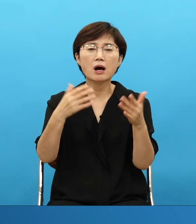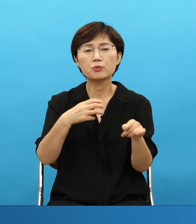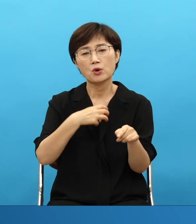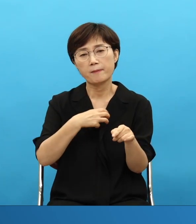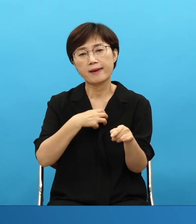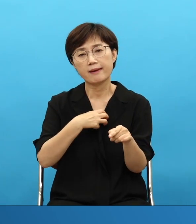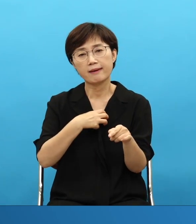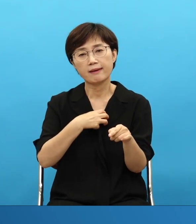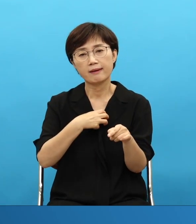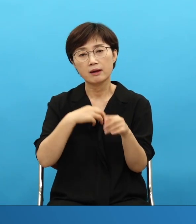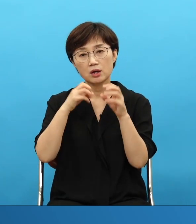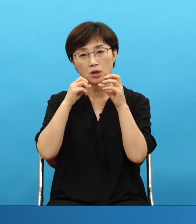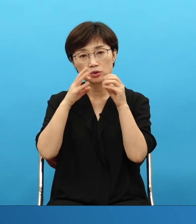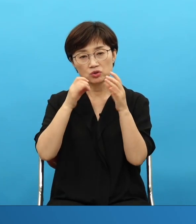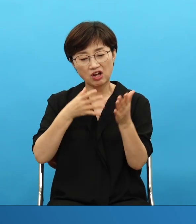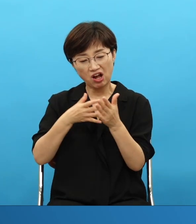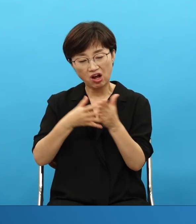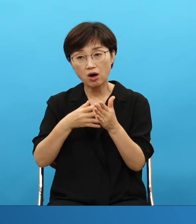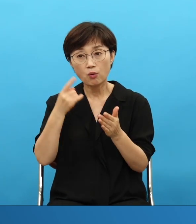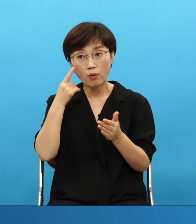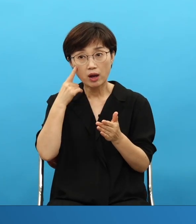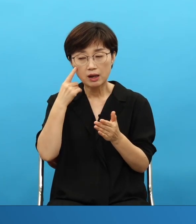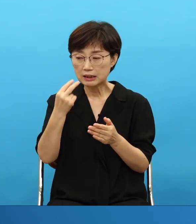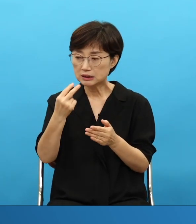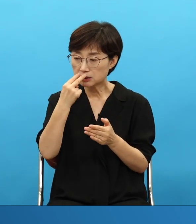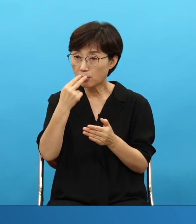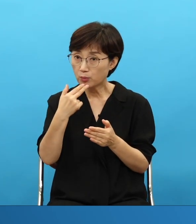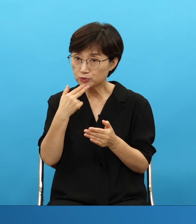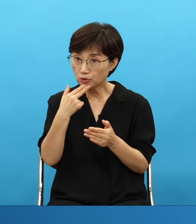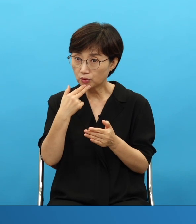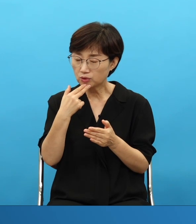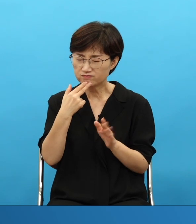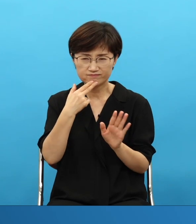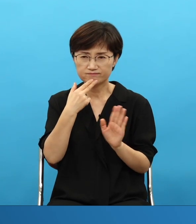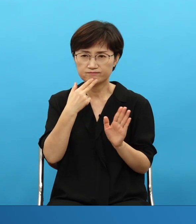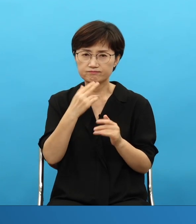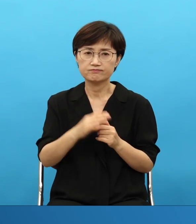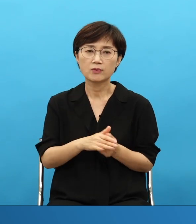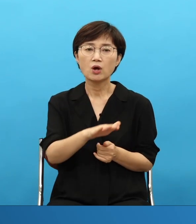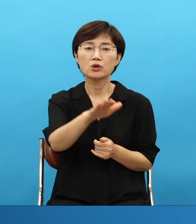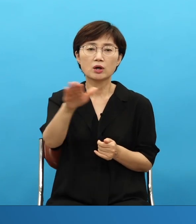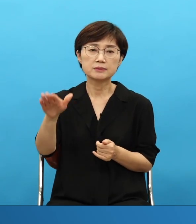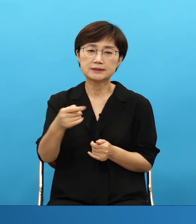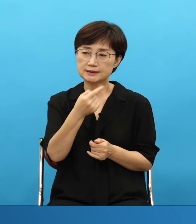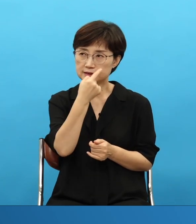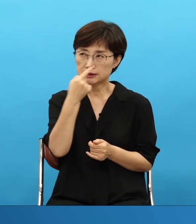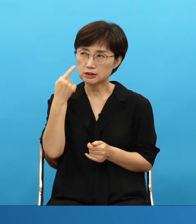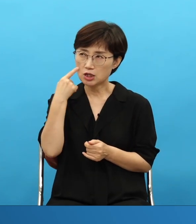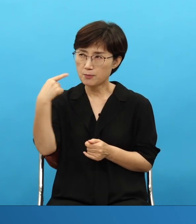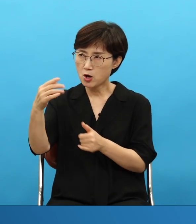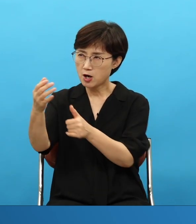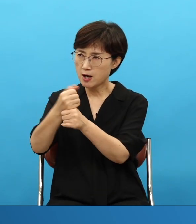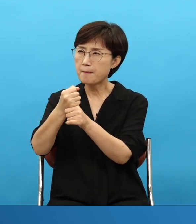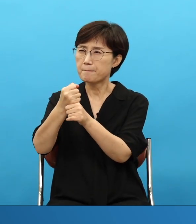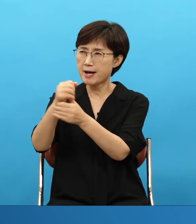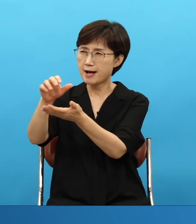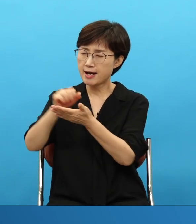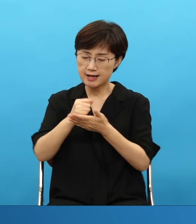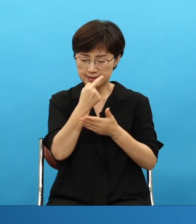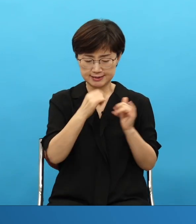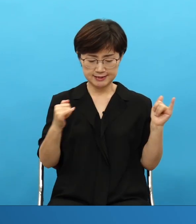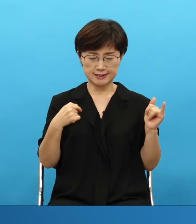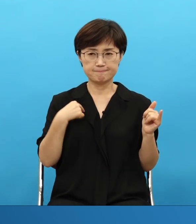안 된다는 것은 그 생명 운동이 안 된다는 말이에요. 그래서 여러분들은 증거 붙잡고 정인으로 나가세요. 또